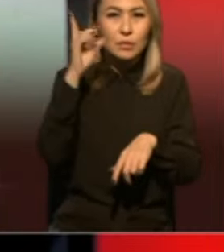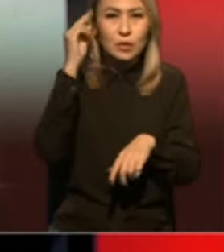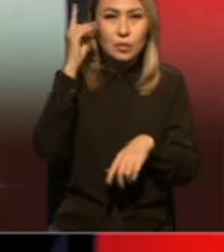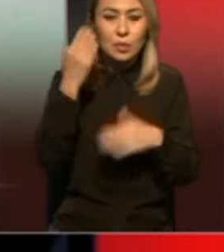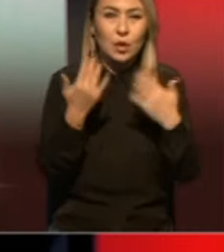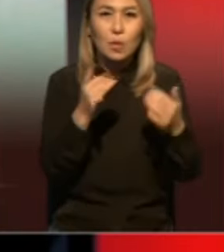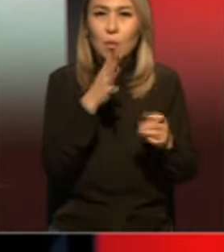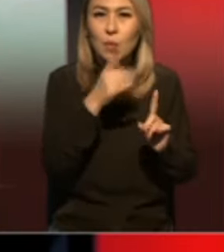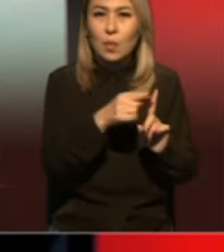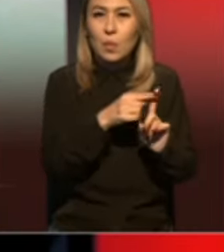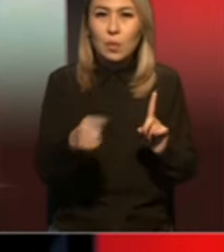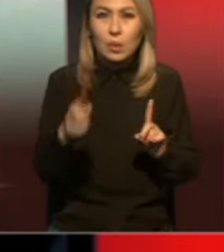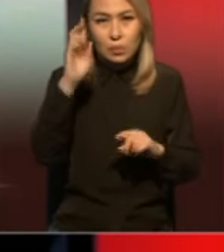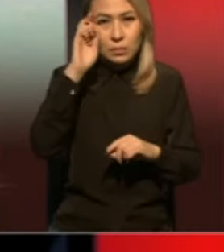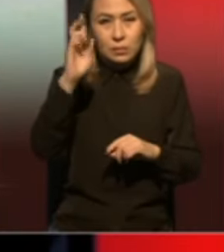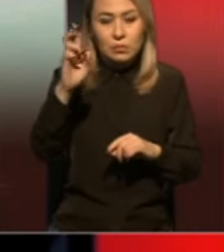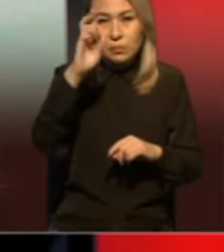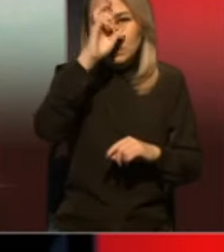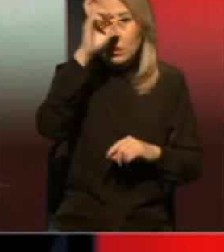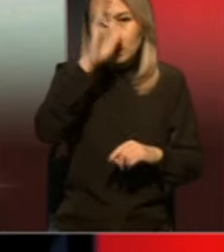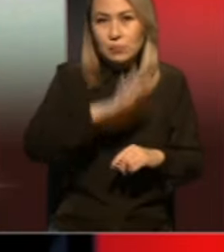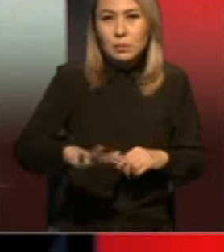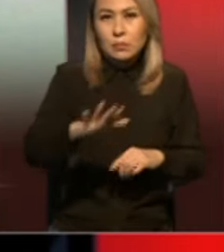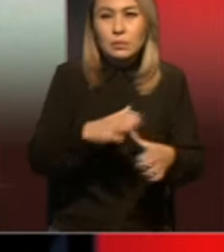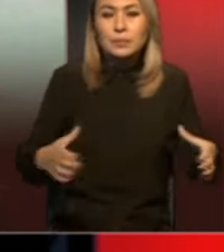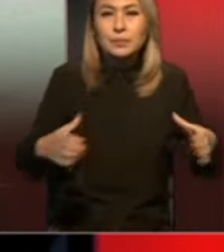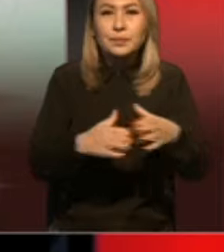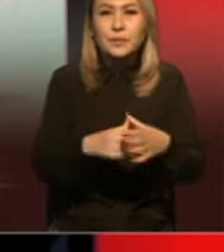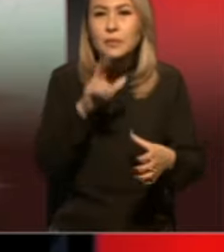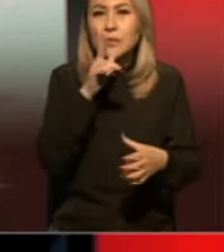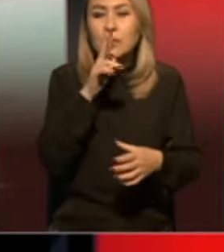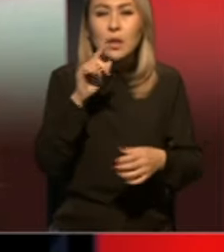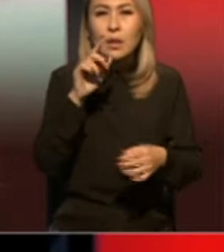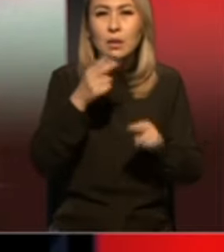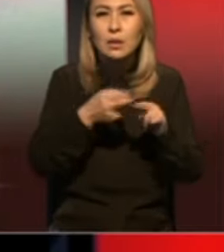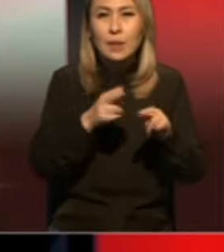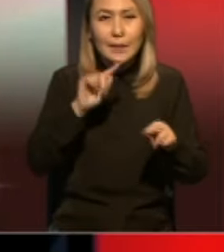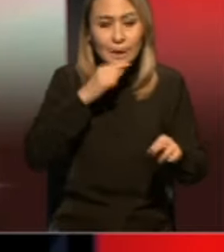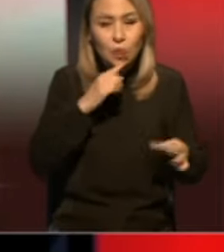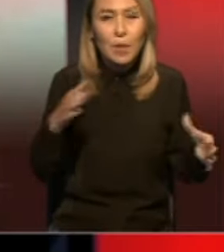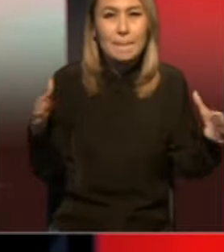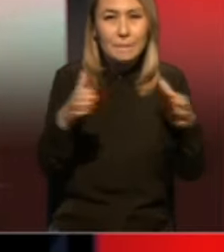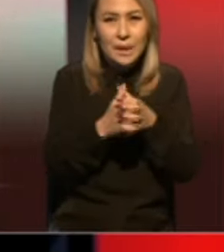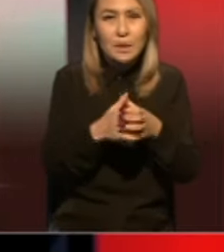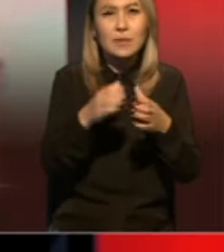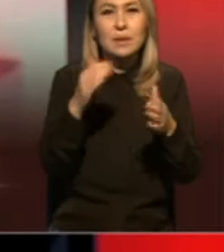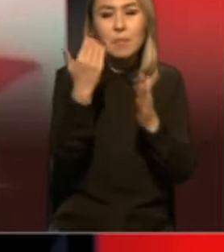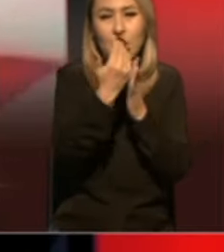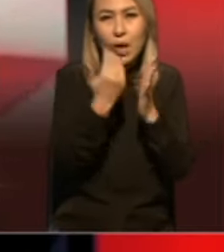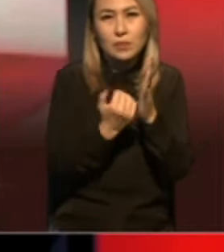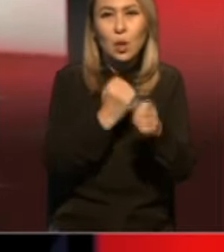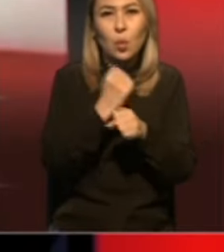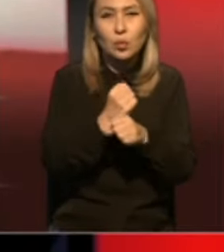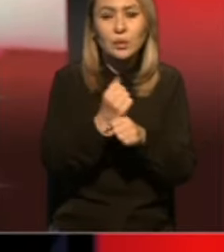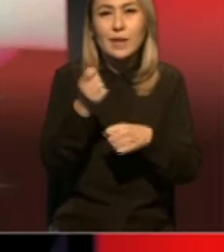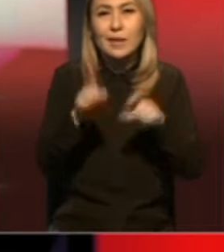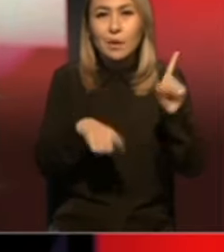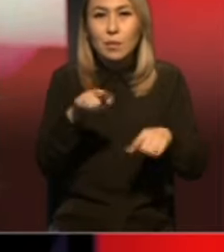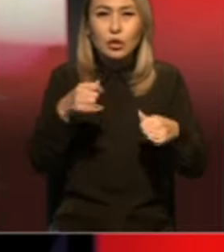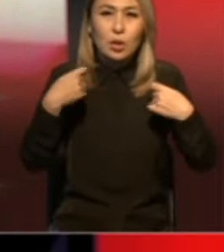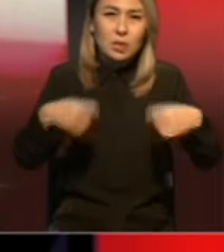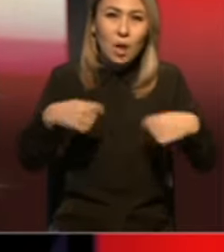уақыт аралығында түркі мемлекеттері арасында бірінші кезекте экономикалық байланыс орнатуға бағыттар жасалды. Қазір кезде сауда көлемі